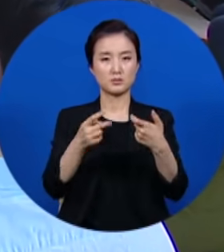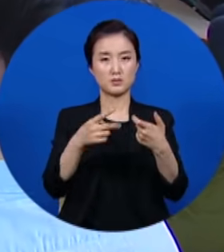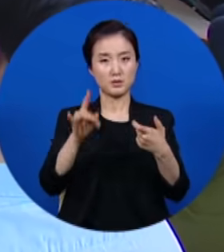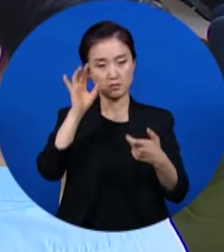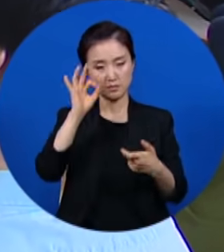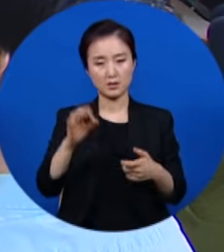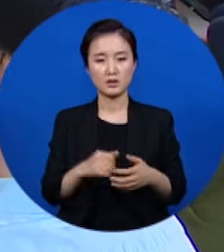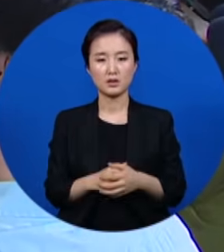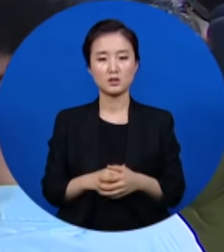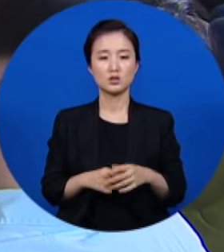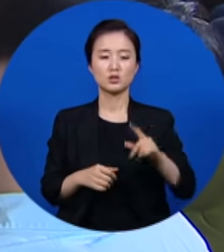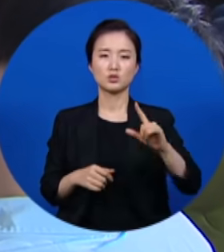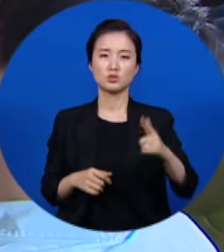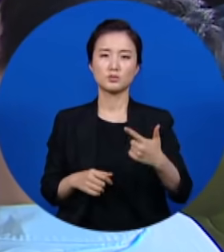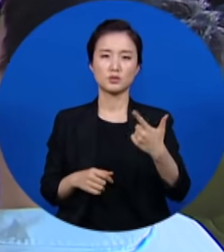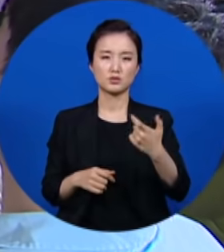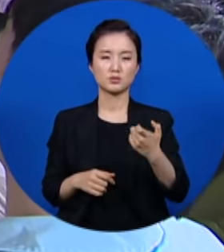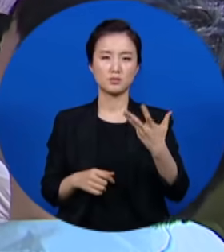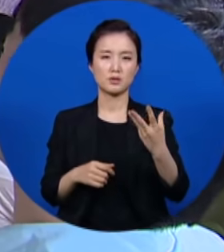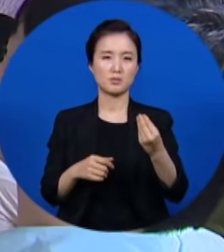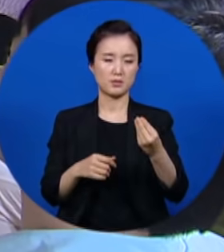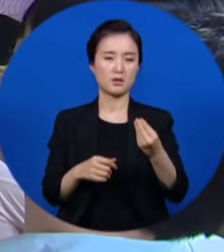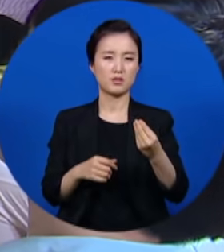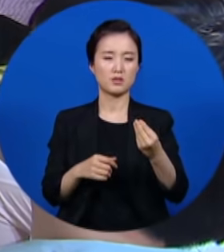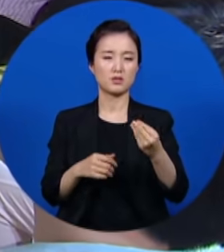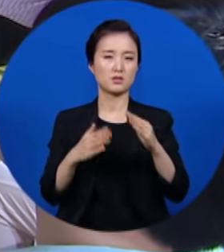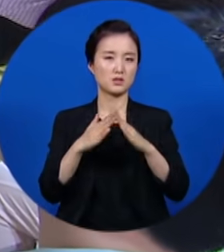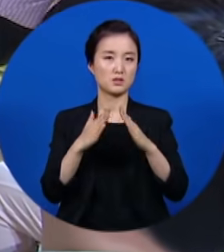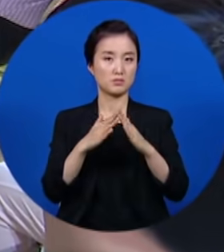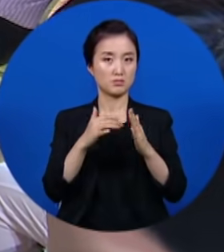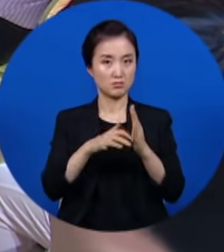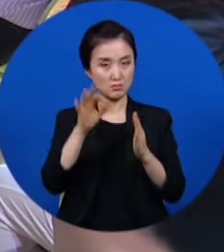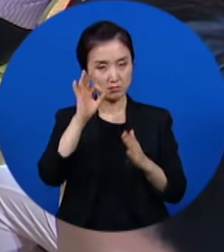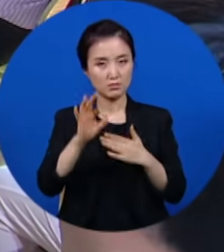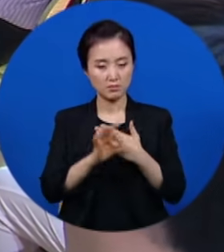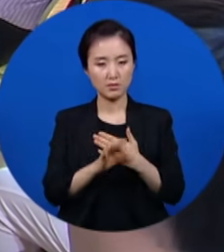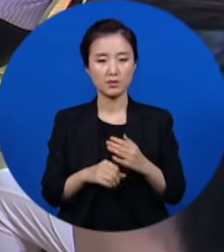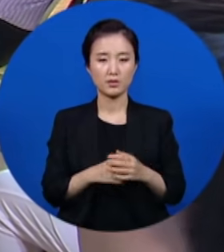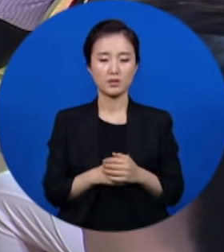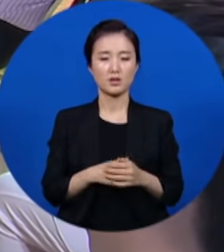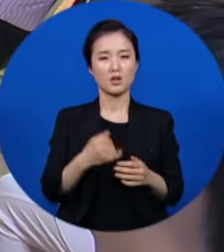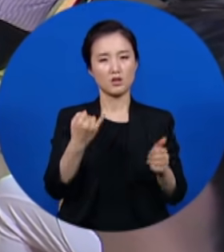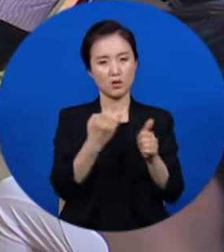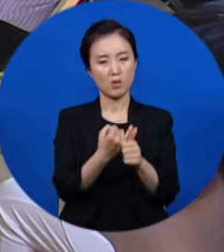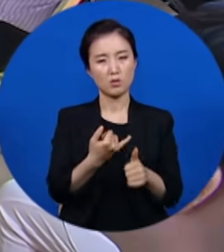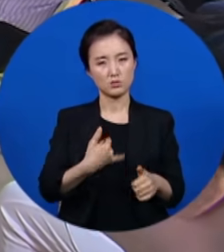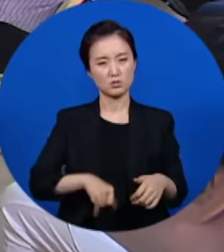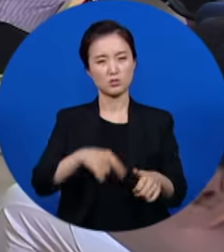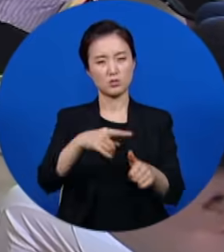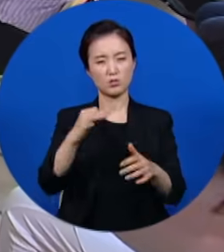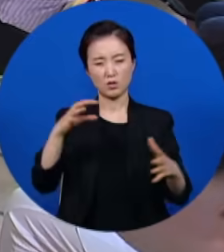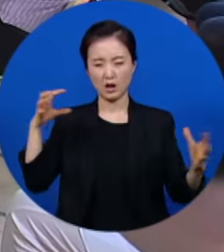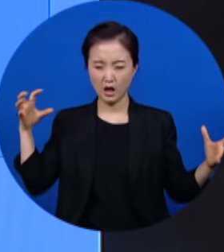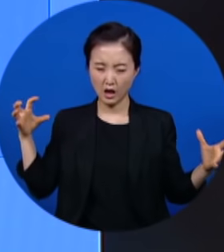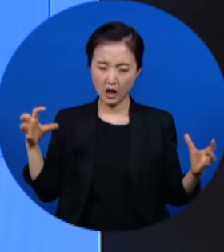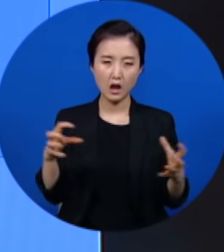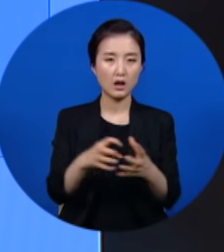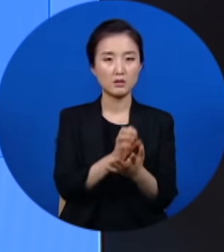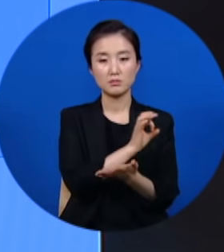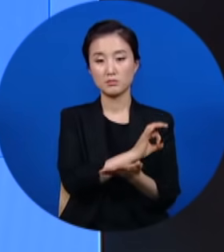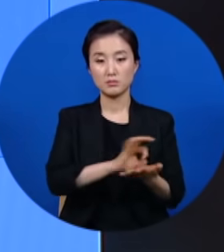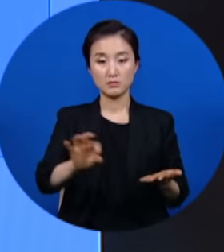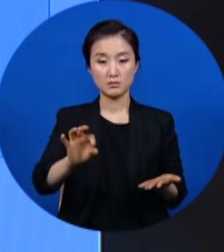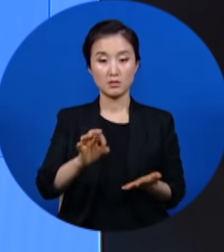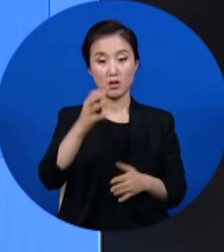648 망가 건데요 그중에서 결혼비용 그 다음에 자녀교육비 이거 다 따지고 다만 요 60%